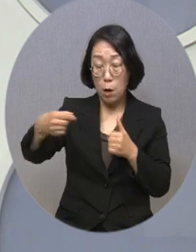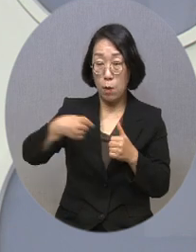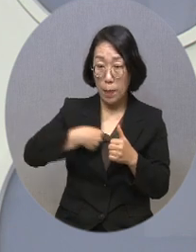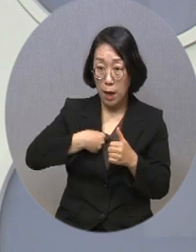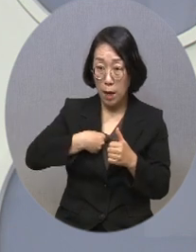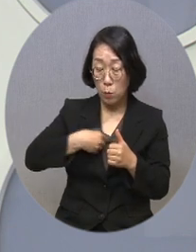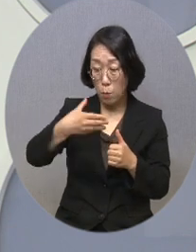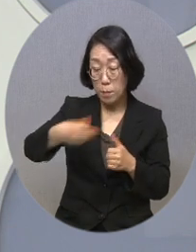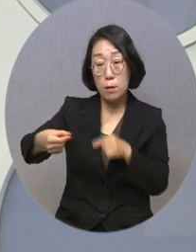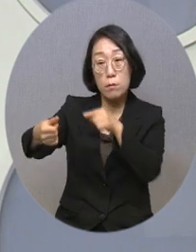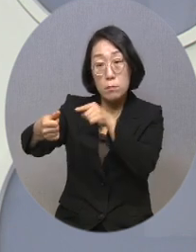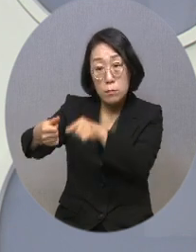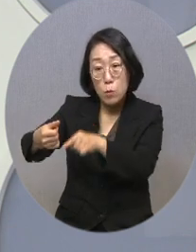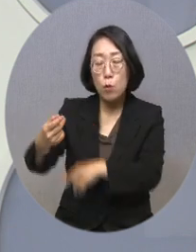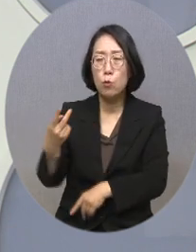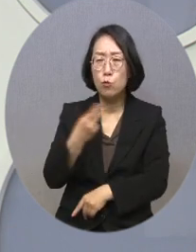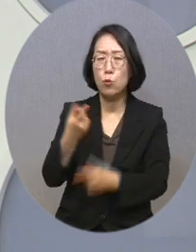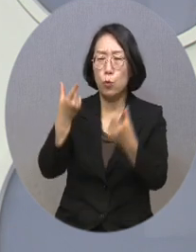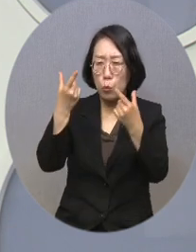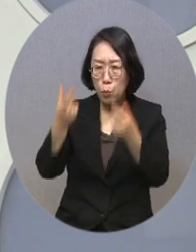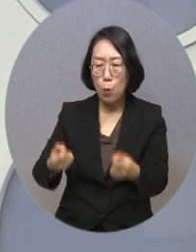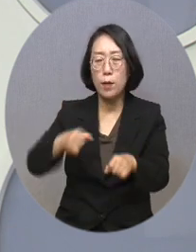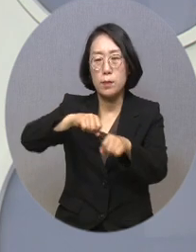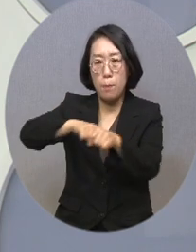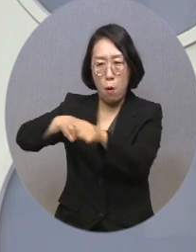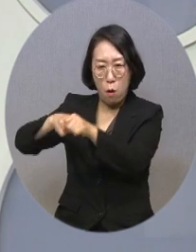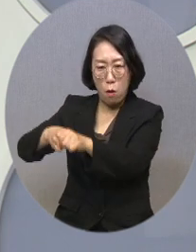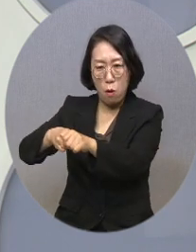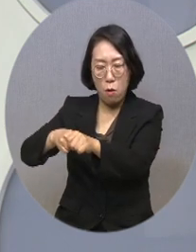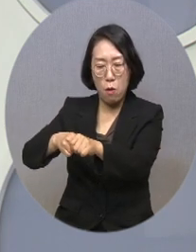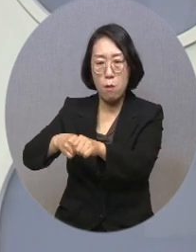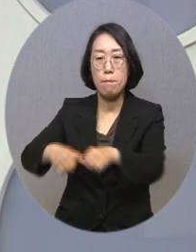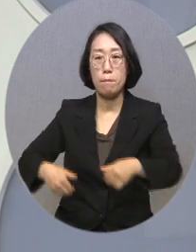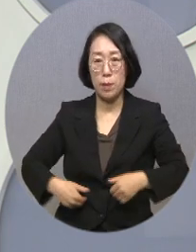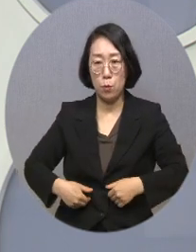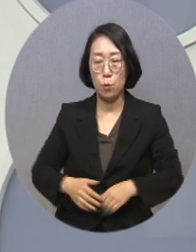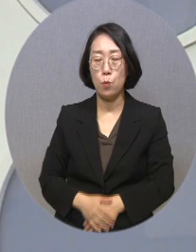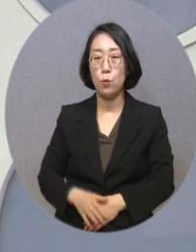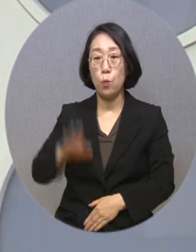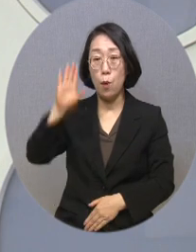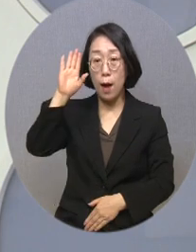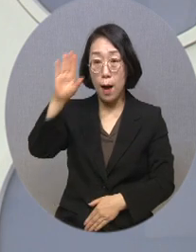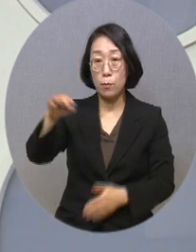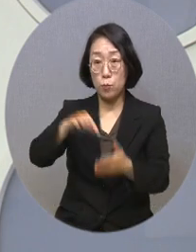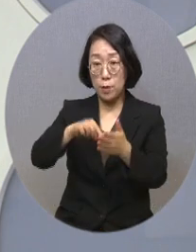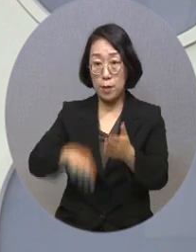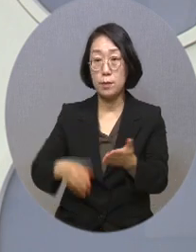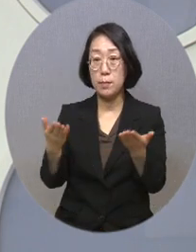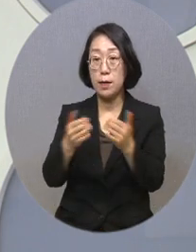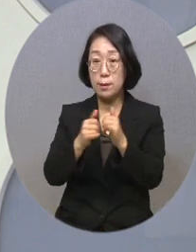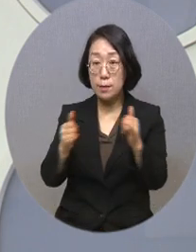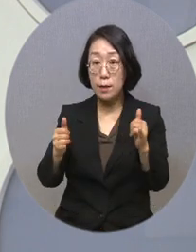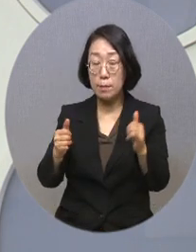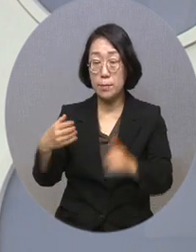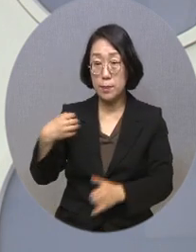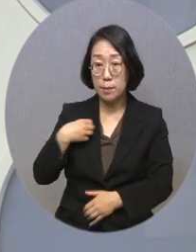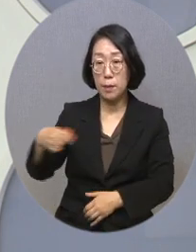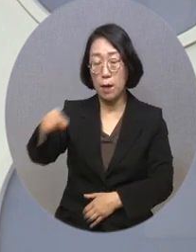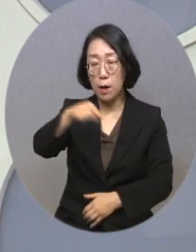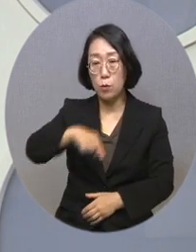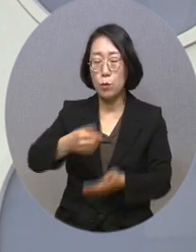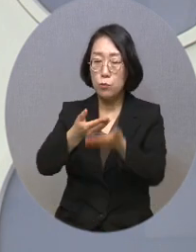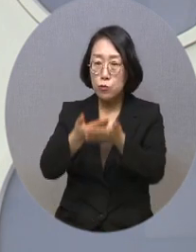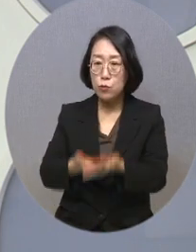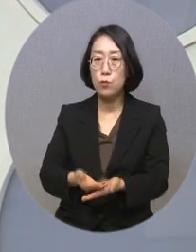처벌하는 이런 부분들이 있었고 또 앞으로 또 우리가 이제 세무사들이 해야 될 그런 부분들 중에서 가장